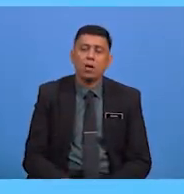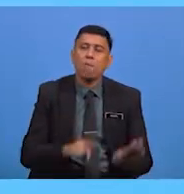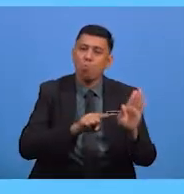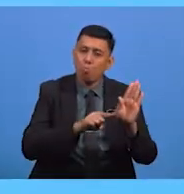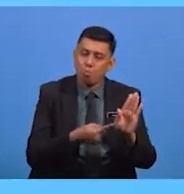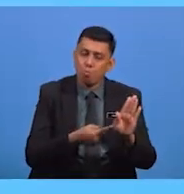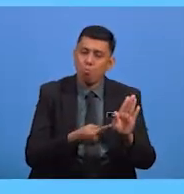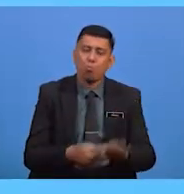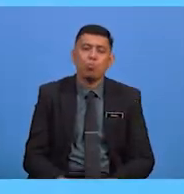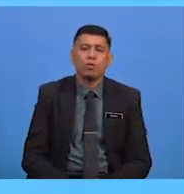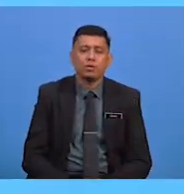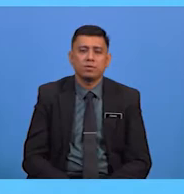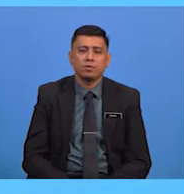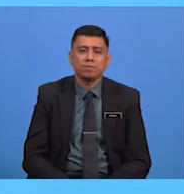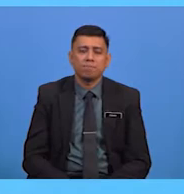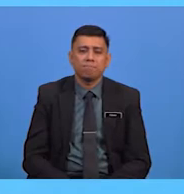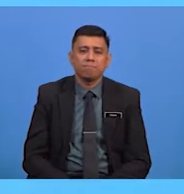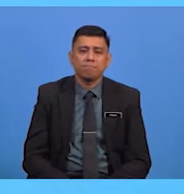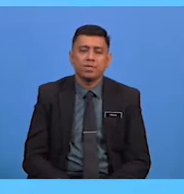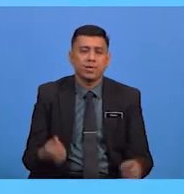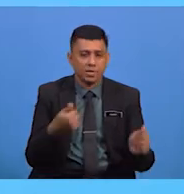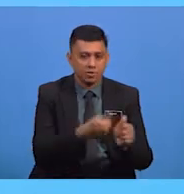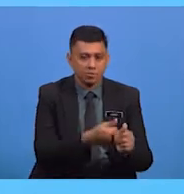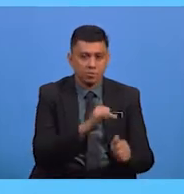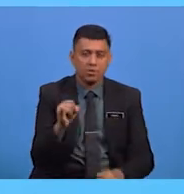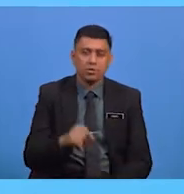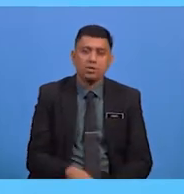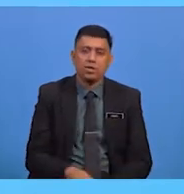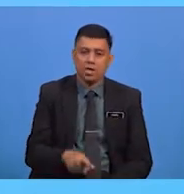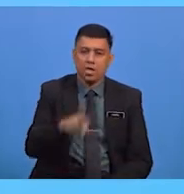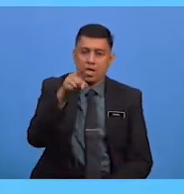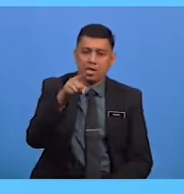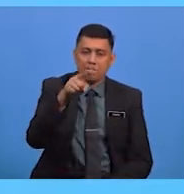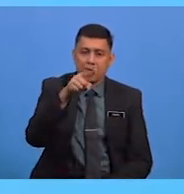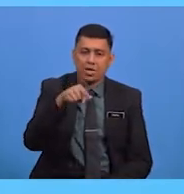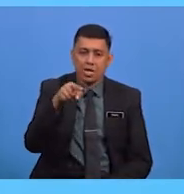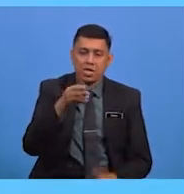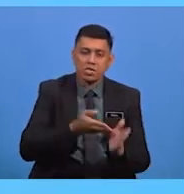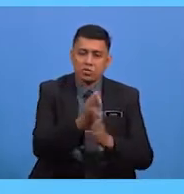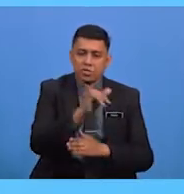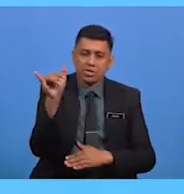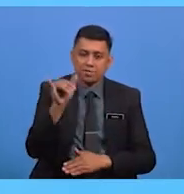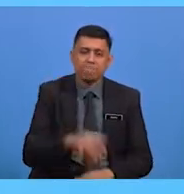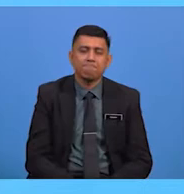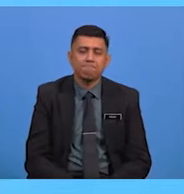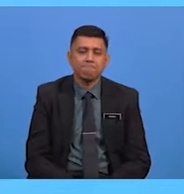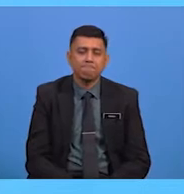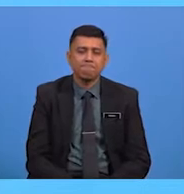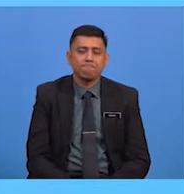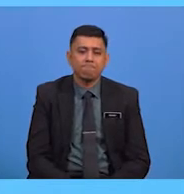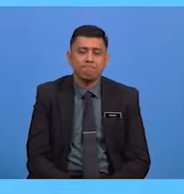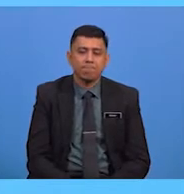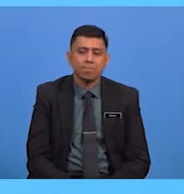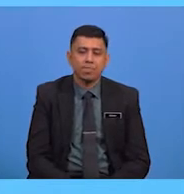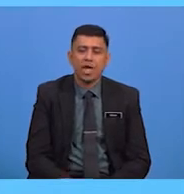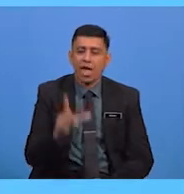simbol mula untuk penyataan mula. Diikuti dengan anak panah seterusnya. Untuk